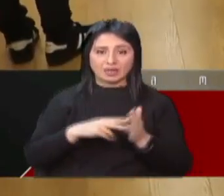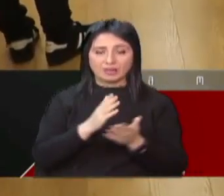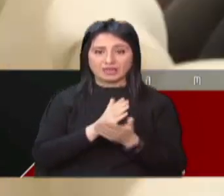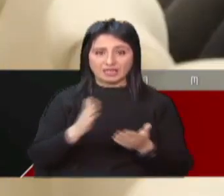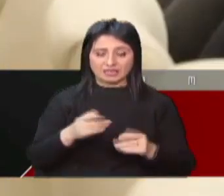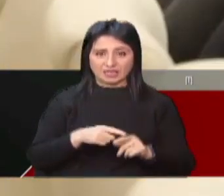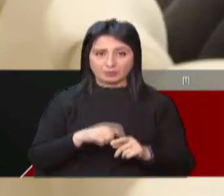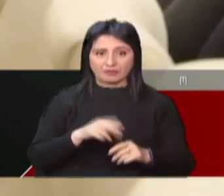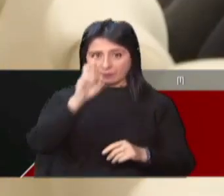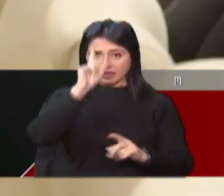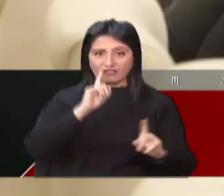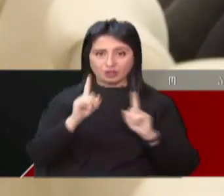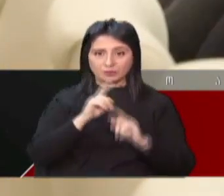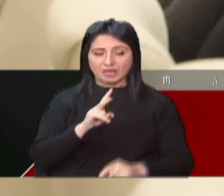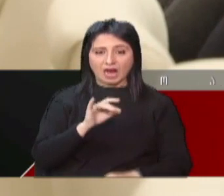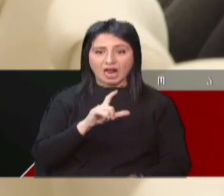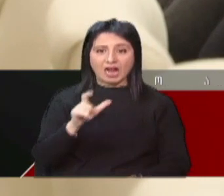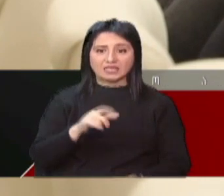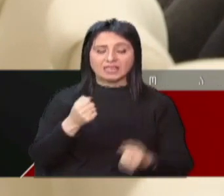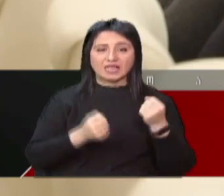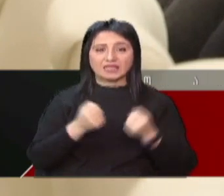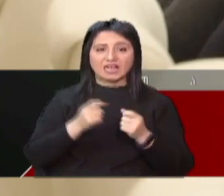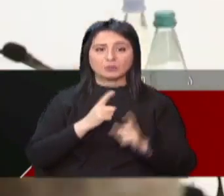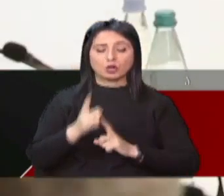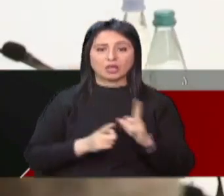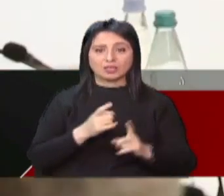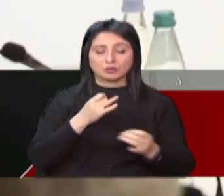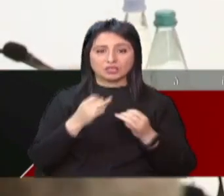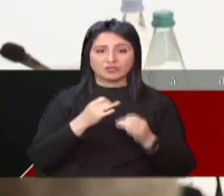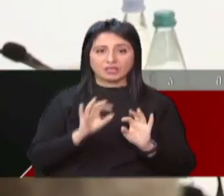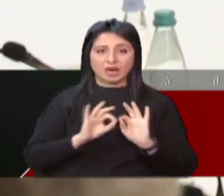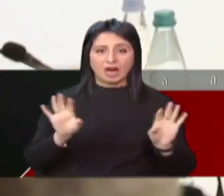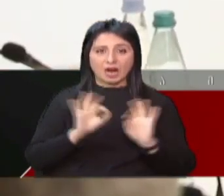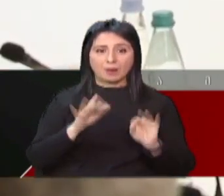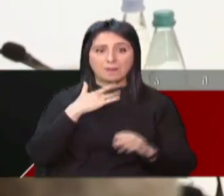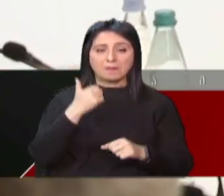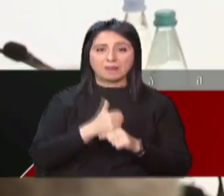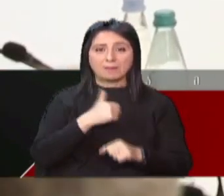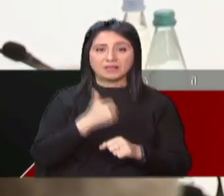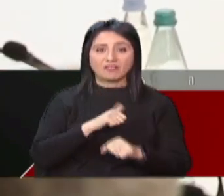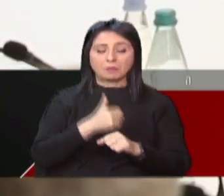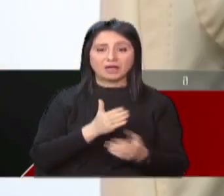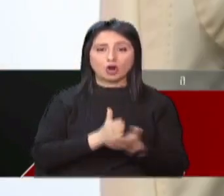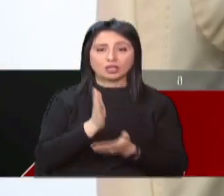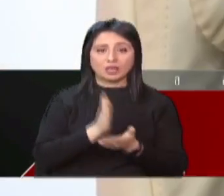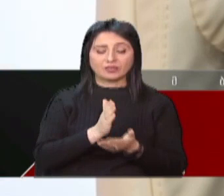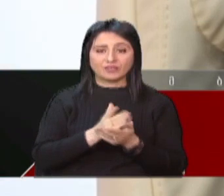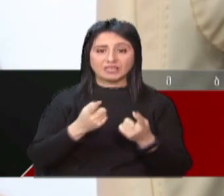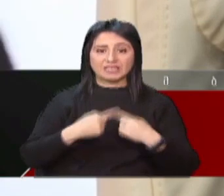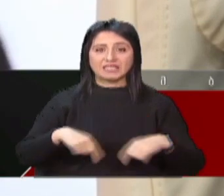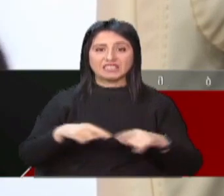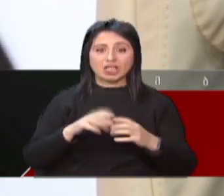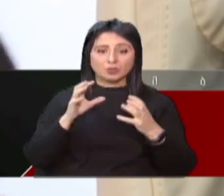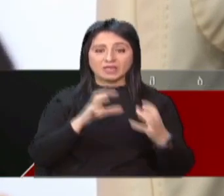natsilia. Tavrobis khomaze Kakha Kaladzem sa transporto reformaze isaobra da ganmarta rom meris mtavar prioritets tsarmoadgen